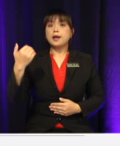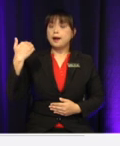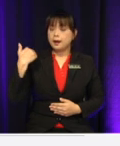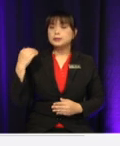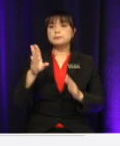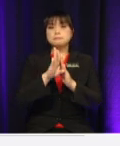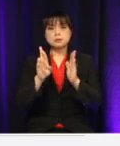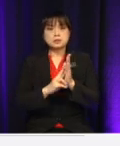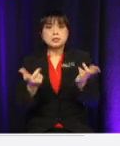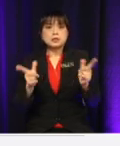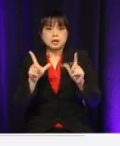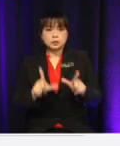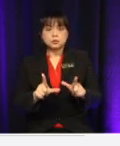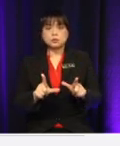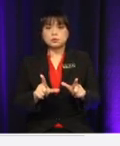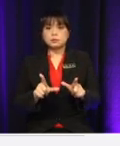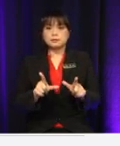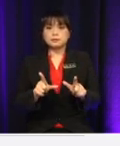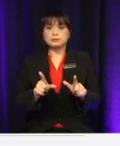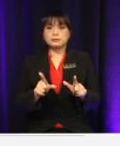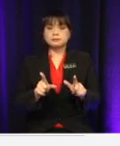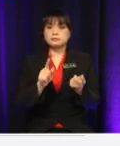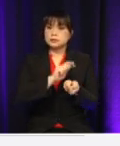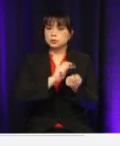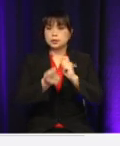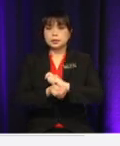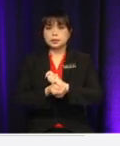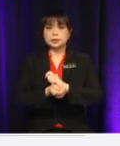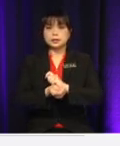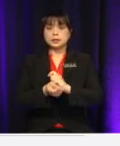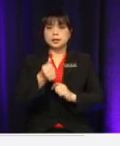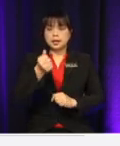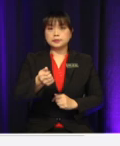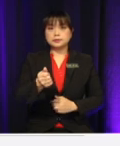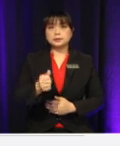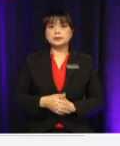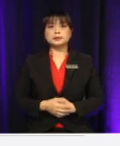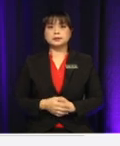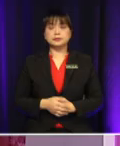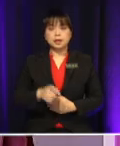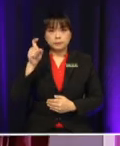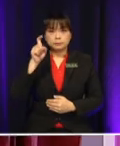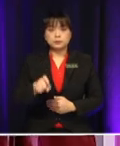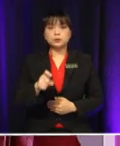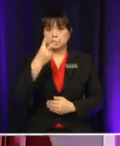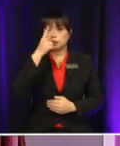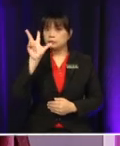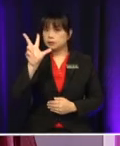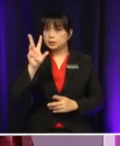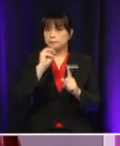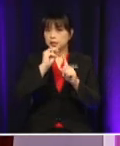soalnya nih memberi tiga markas anda perlu penghormatan kepada Kapan Dayak sudah juga jangan lupa